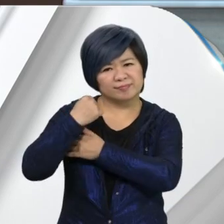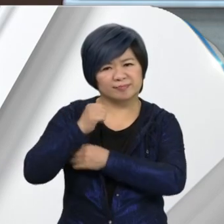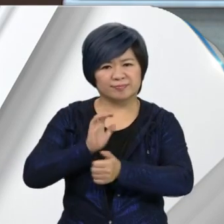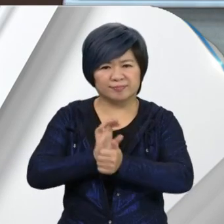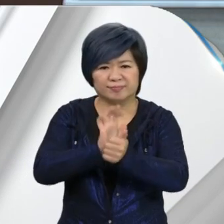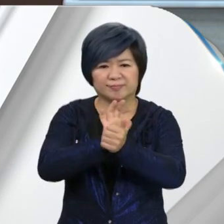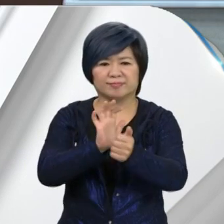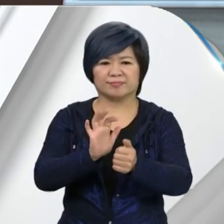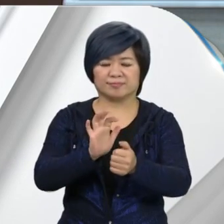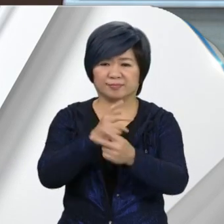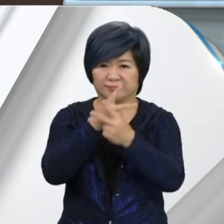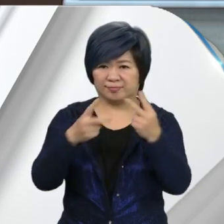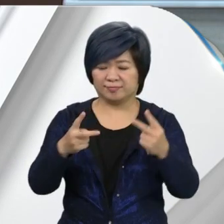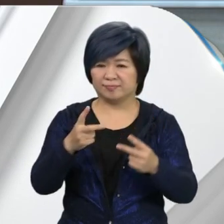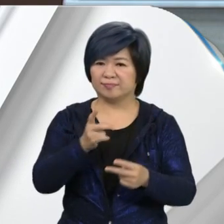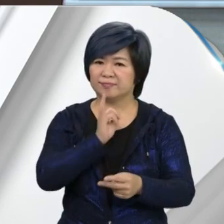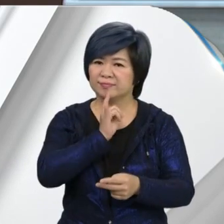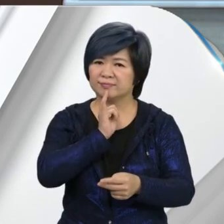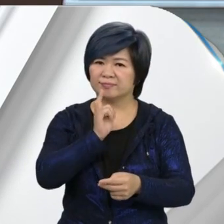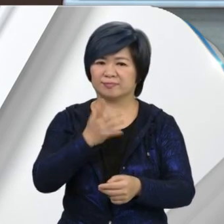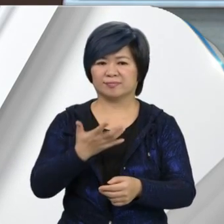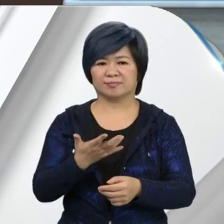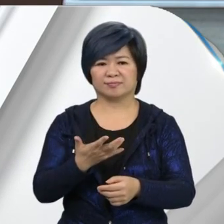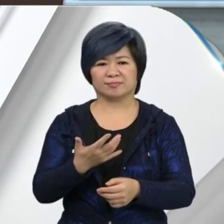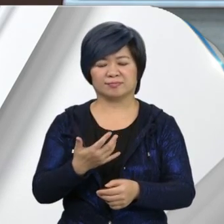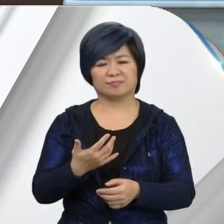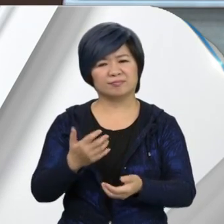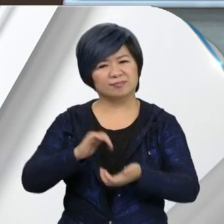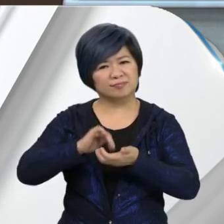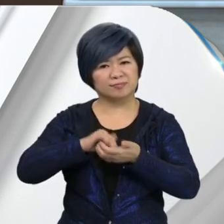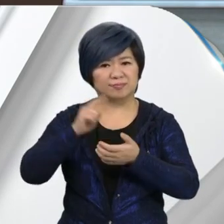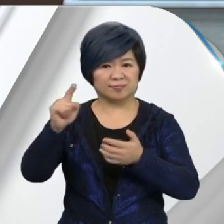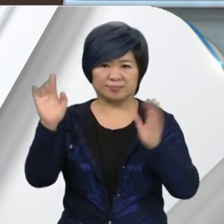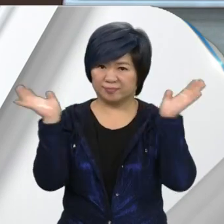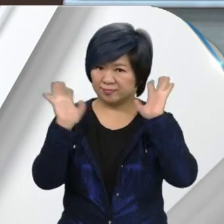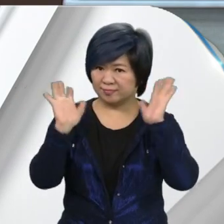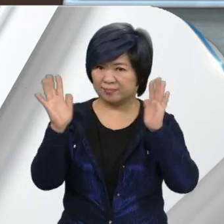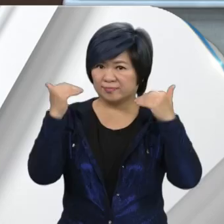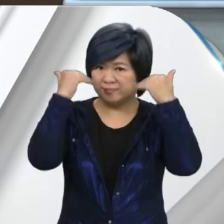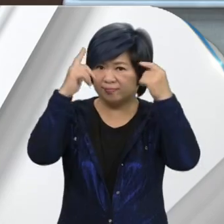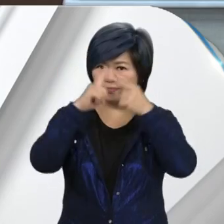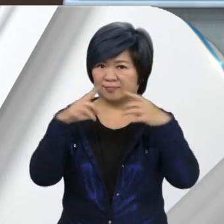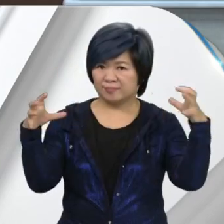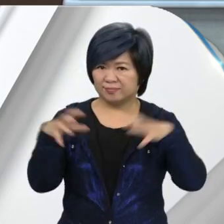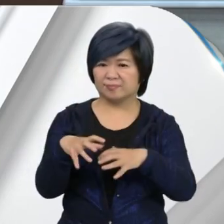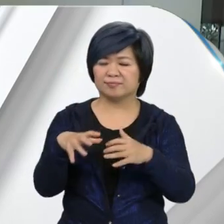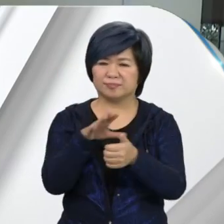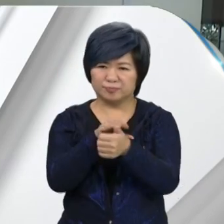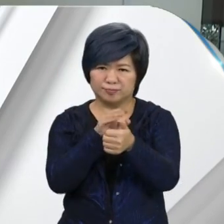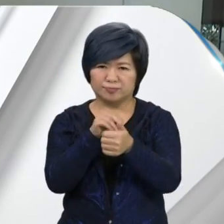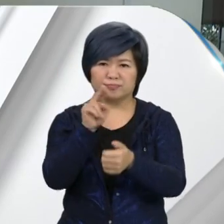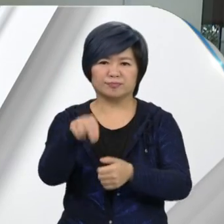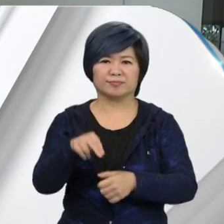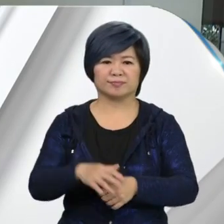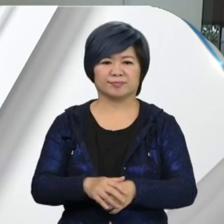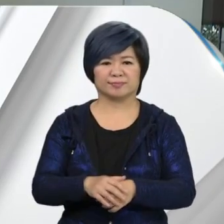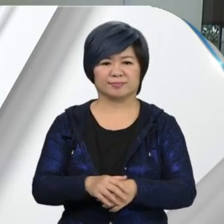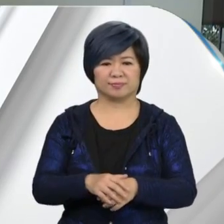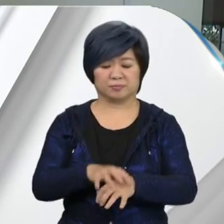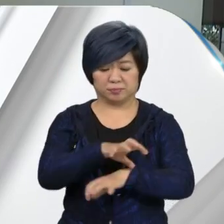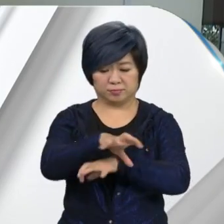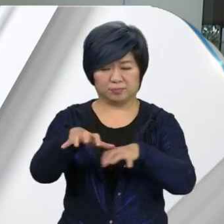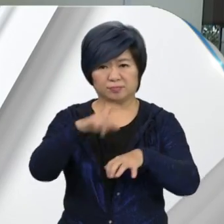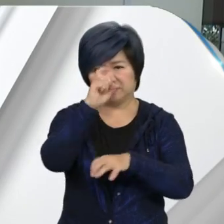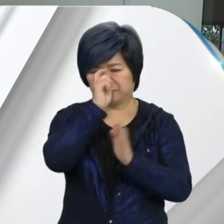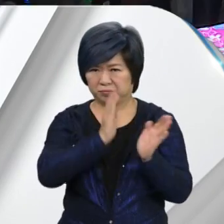了个客家话，了个不管是新人或者太人，全部做得了了为好。 为了本场馆做得